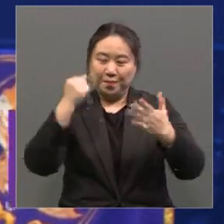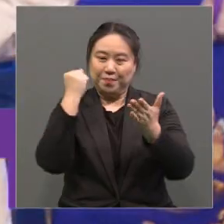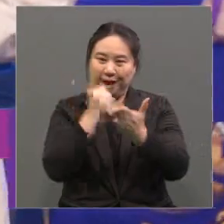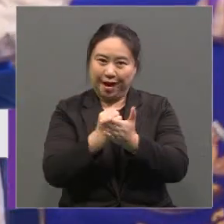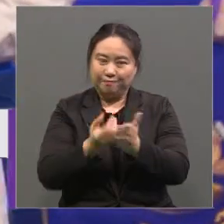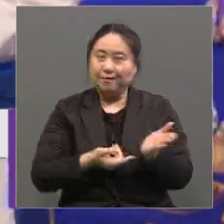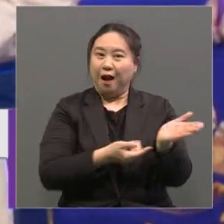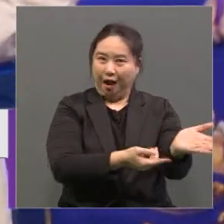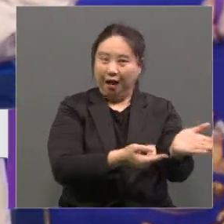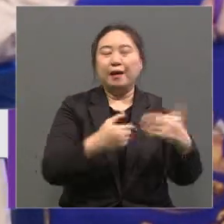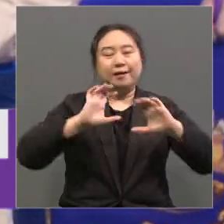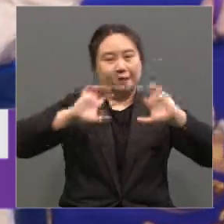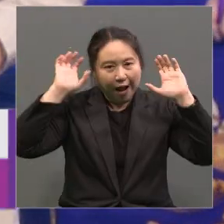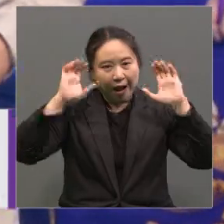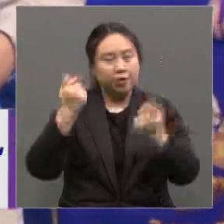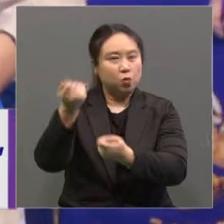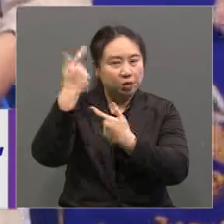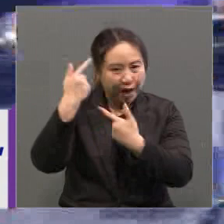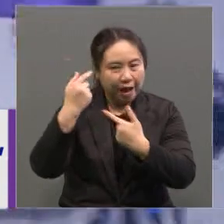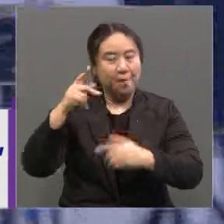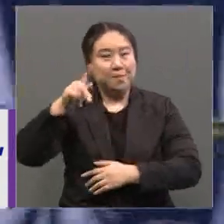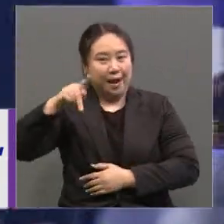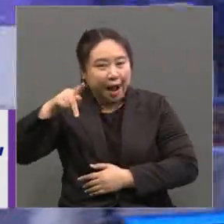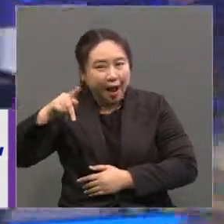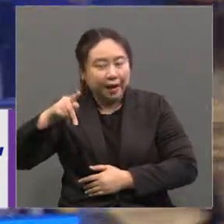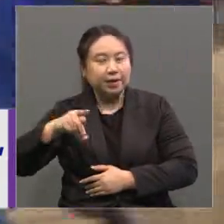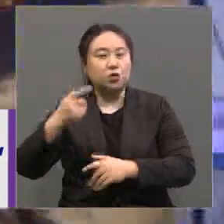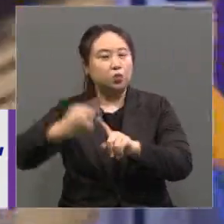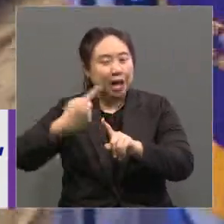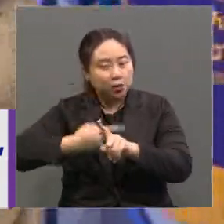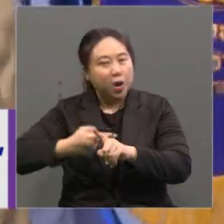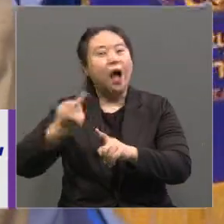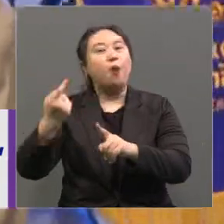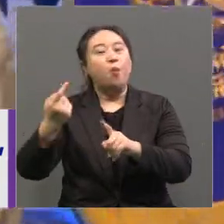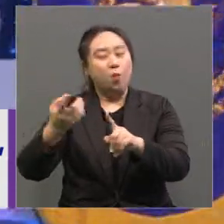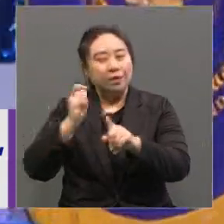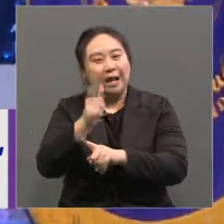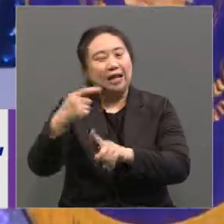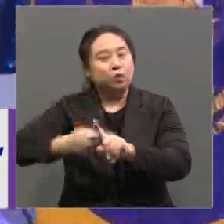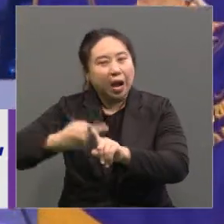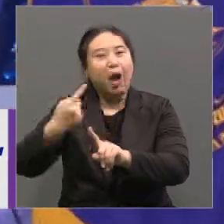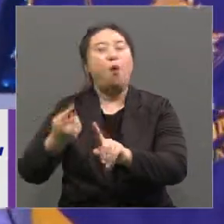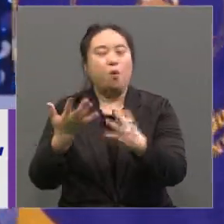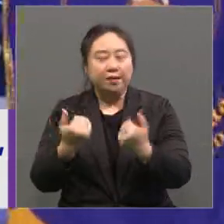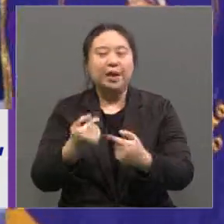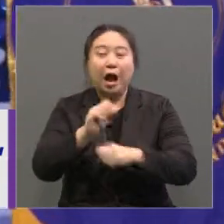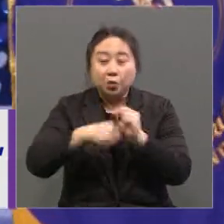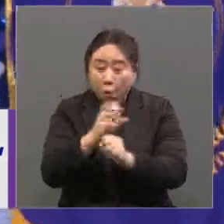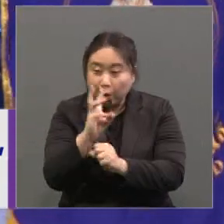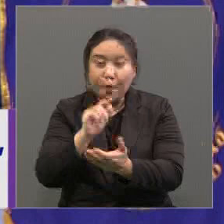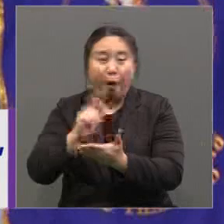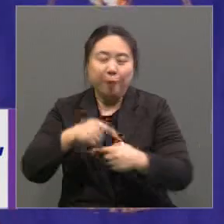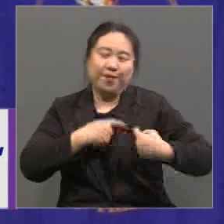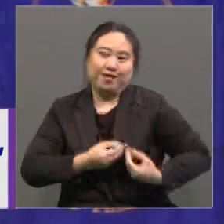เกียรติคุณให้แก่ข้าราชการลูกจ้างประจำพนักงานราชการและลูกจ้างชั่วคราวที่เกษียณอายุเพื่อสร้างขวัญกำลังใจแล้วก็ถือว่า